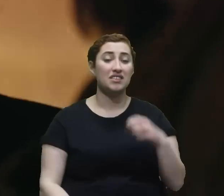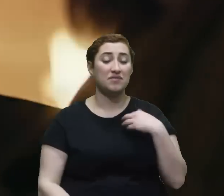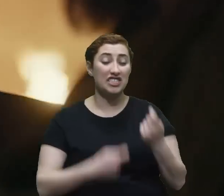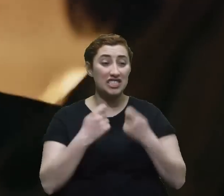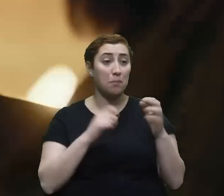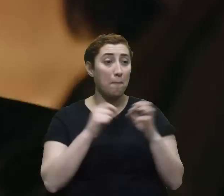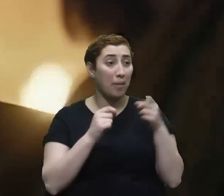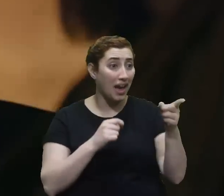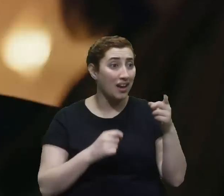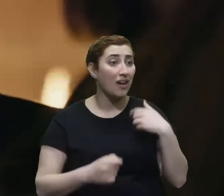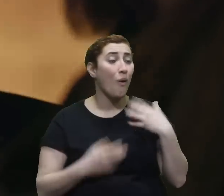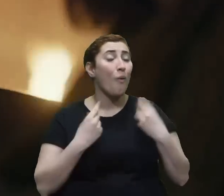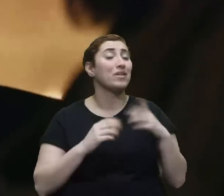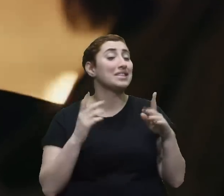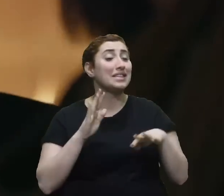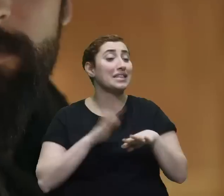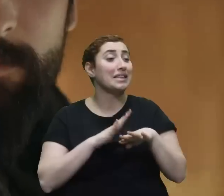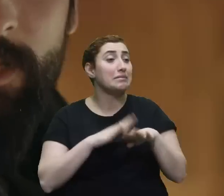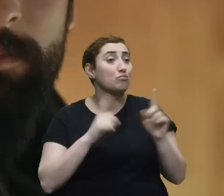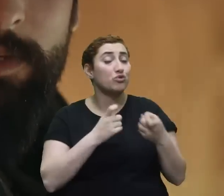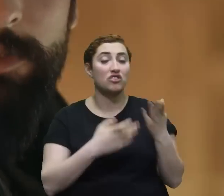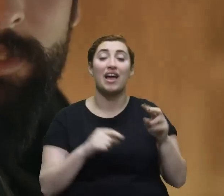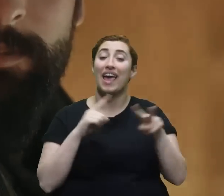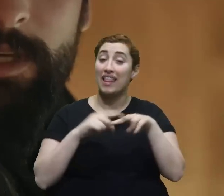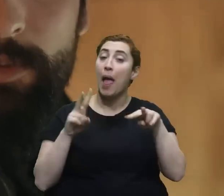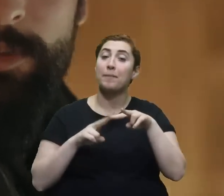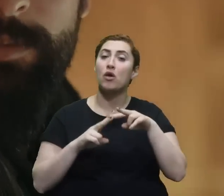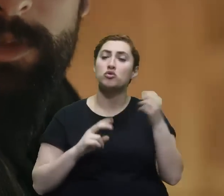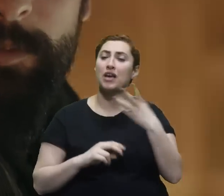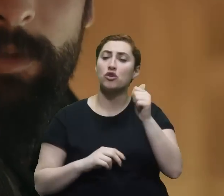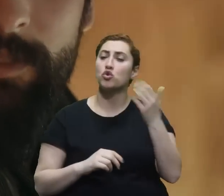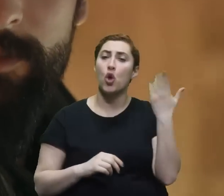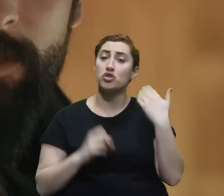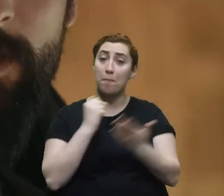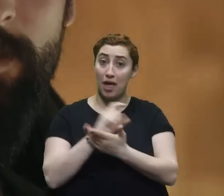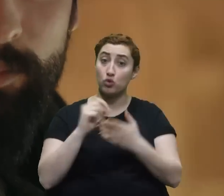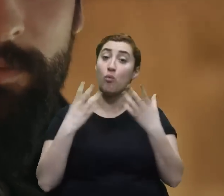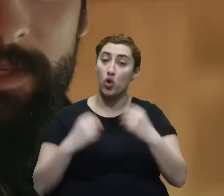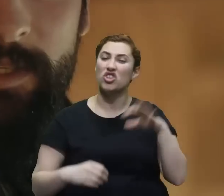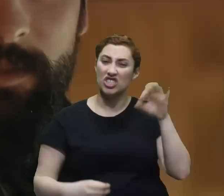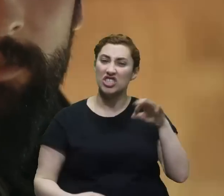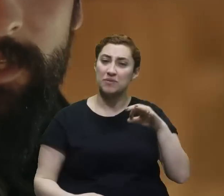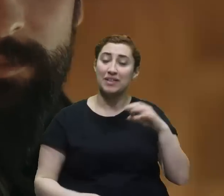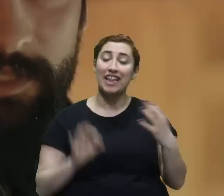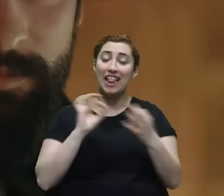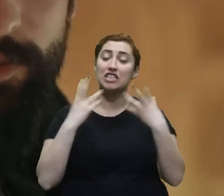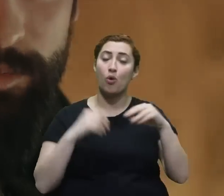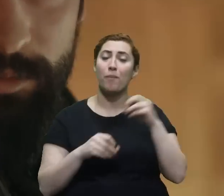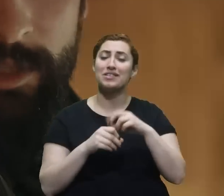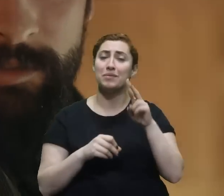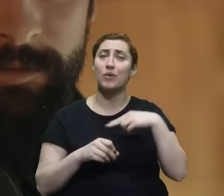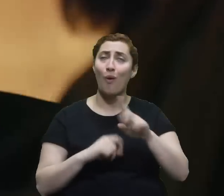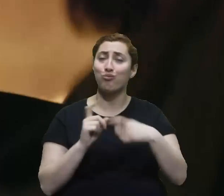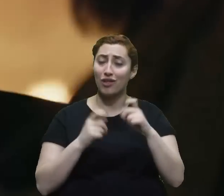İşimiz Bekir'e mi kaldı be Mustafa'm? Nasıl bulacaklar peki? Kenan Miloş nasıl birkaç gün önce mektup yolladıysa bu sefer de irtibata geçmek için bir